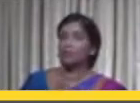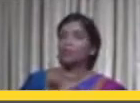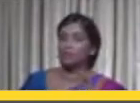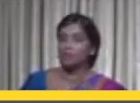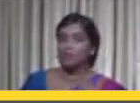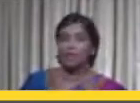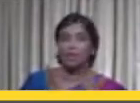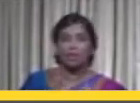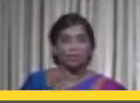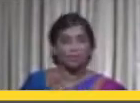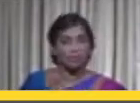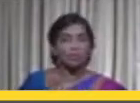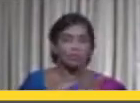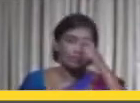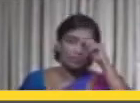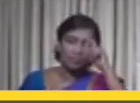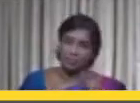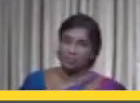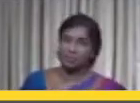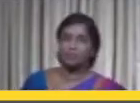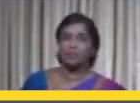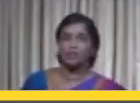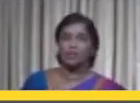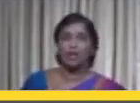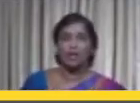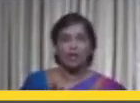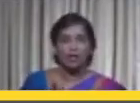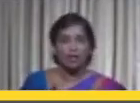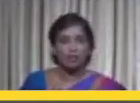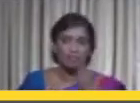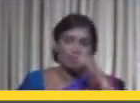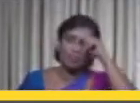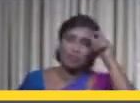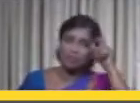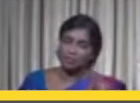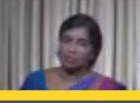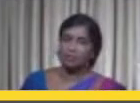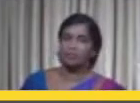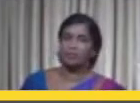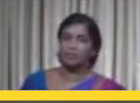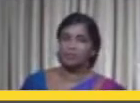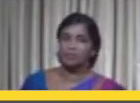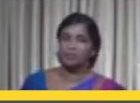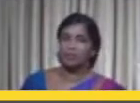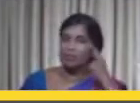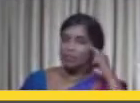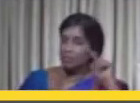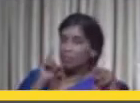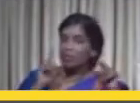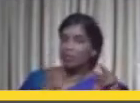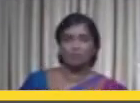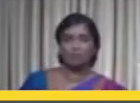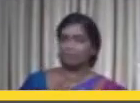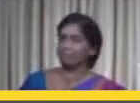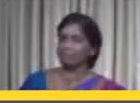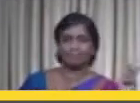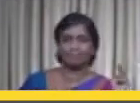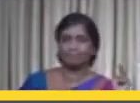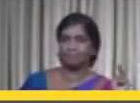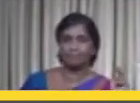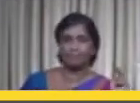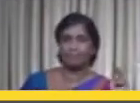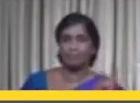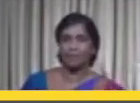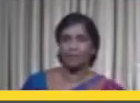सागर रत्नायक मैतुमत रंजित मधुम भंडार मंत्रितुमत तीन चोदना मैं प्रतिक्षेप करना मैं